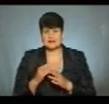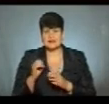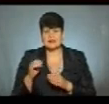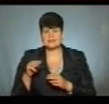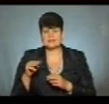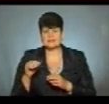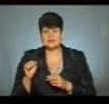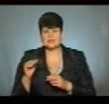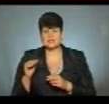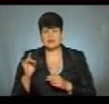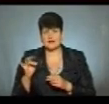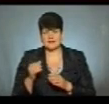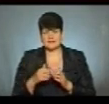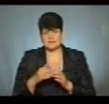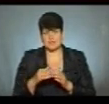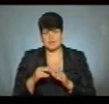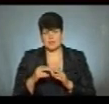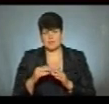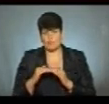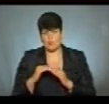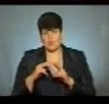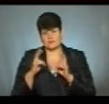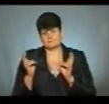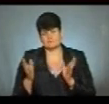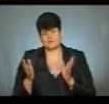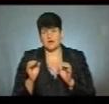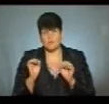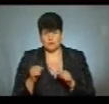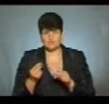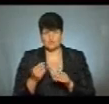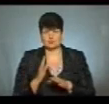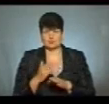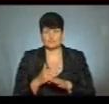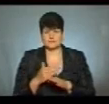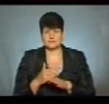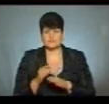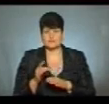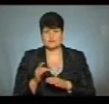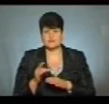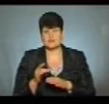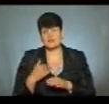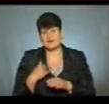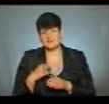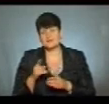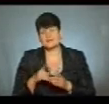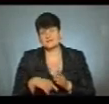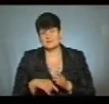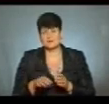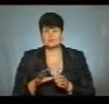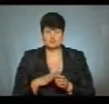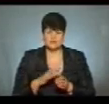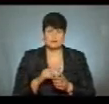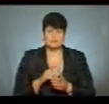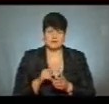зараз серед поля. А чи можуть бути кошти виділені так само, як обхід Тернополя, може, з Європейського інвестиційного банку? Я надіявся. Ну, були там